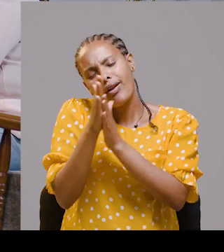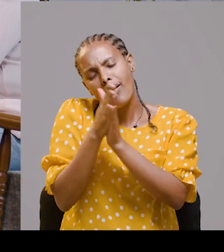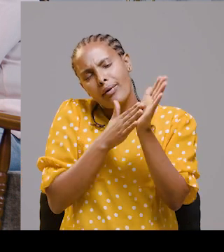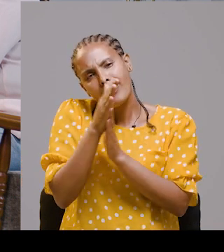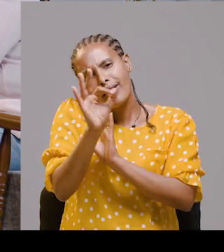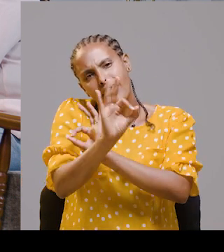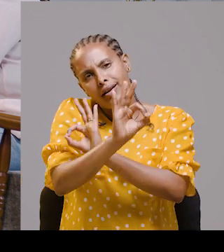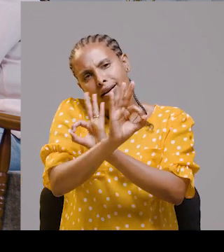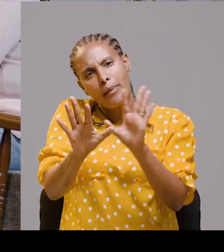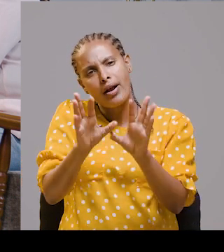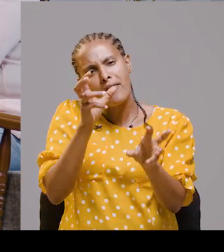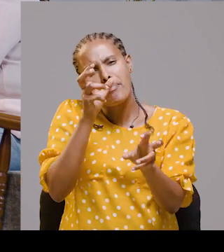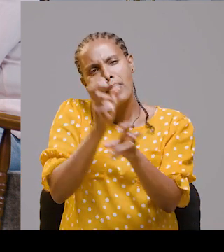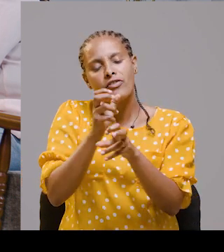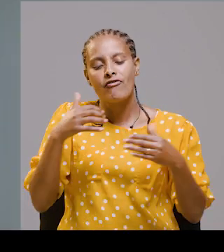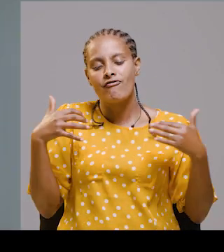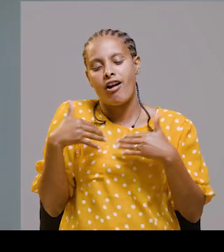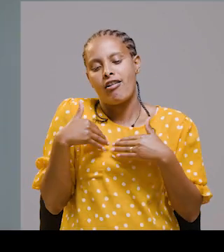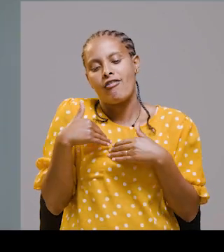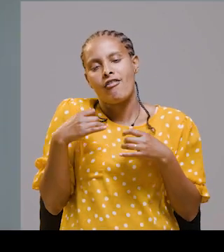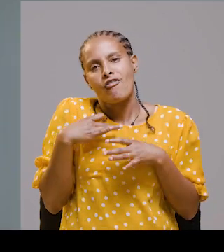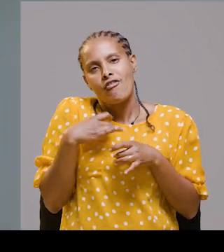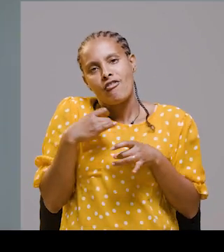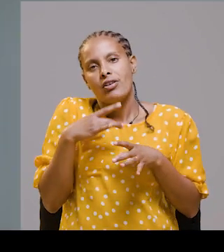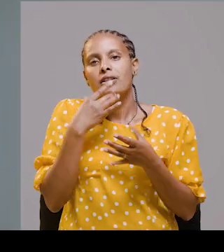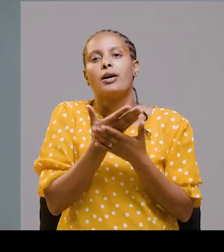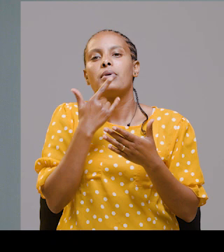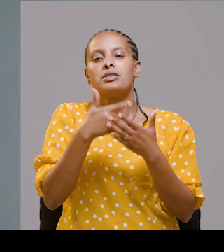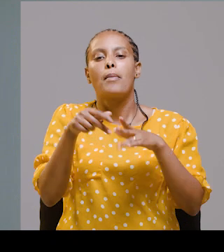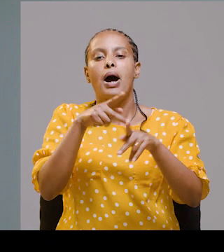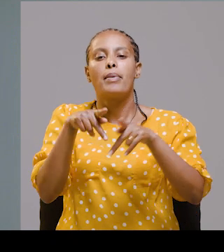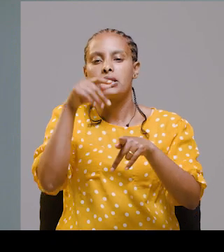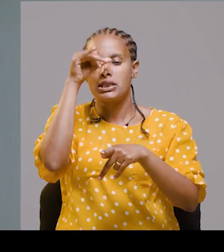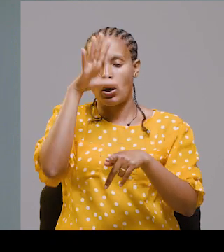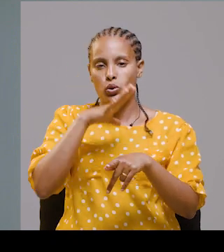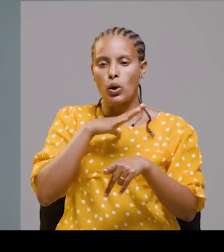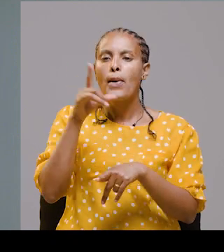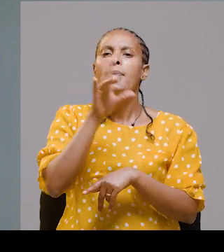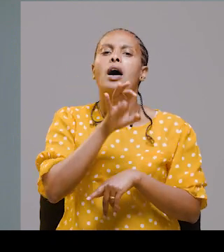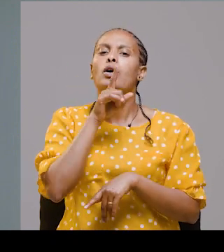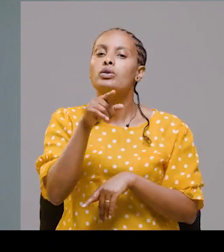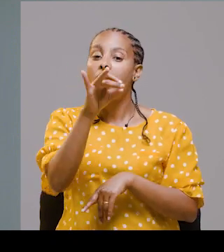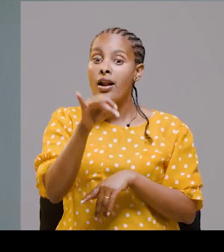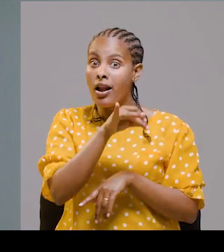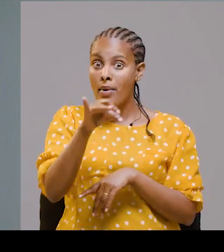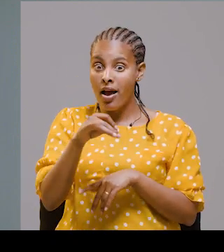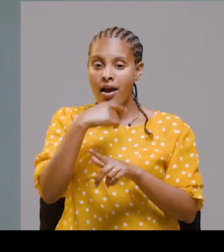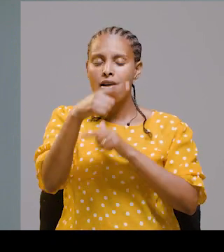አልቻሉ። በጣም ከፍተኛ የሆነ ፍርሃት ውስጥ ነበሩ። ስለዚህ እዛ ማህበረሰብ ሰዎች ምን አደረጉ?